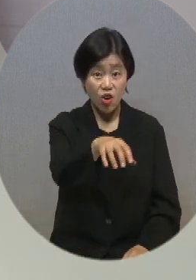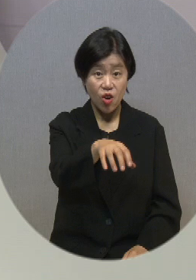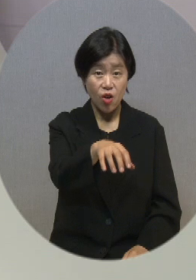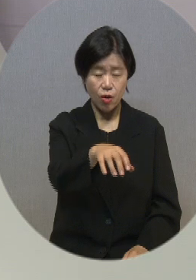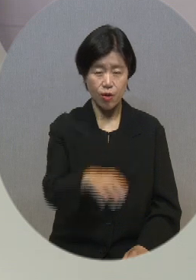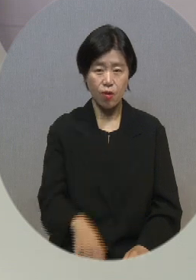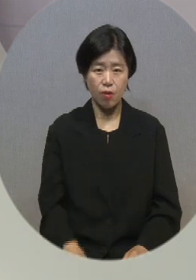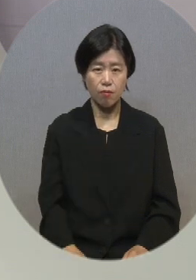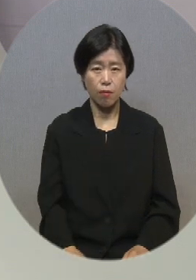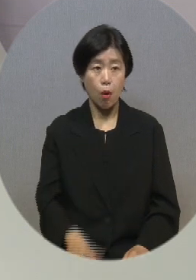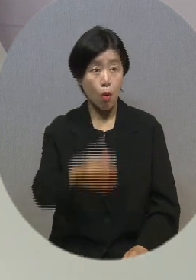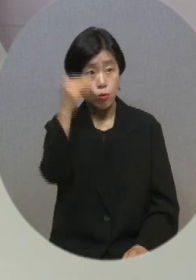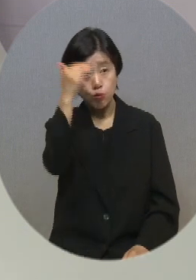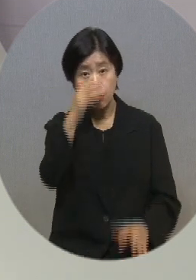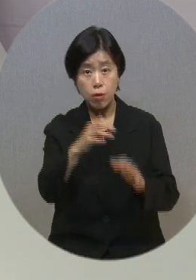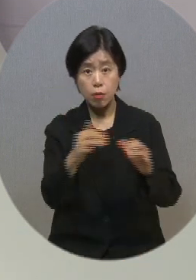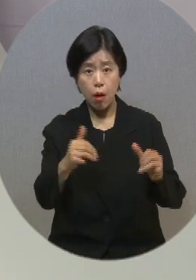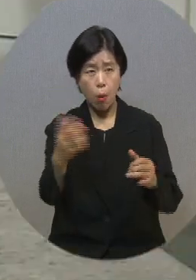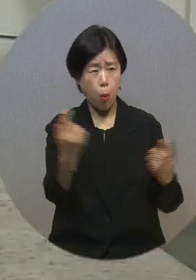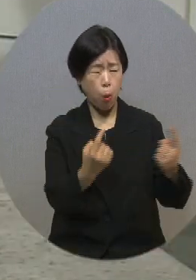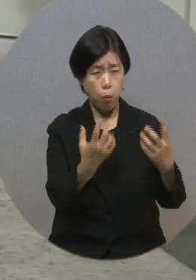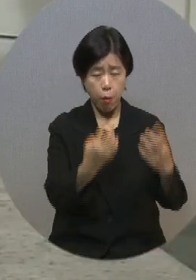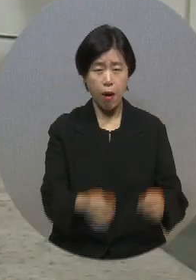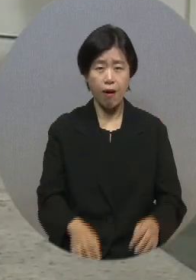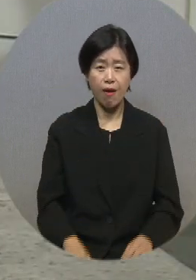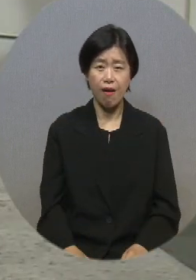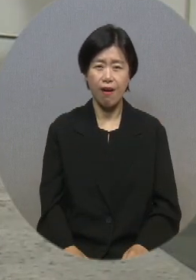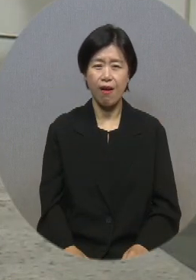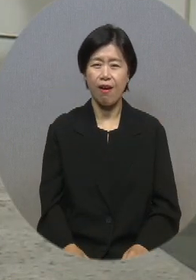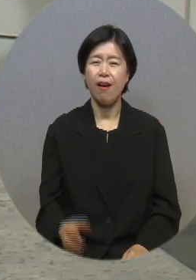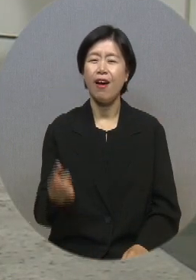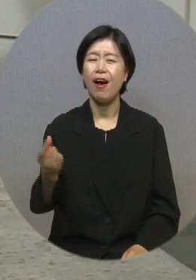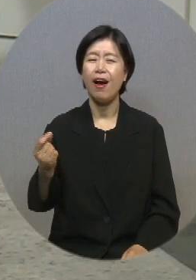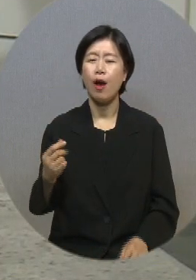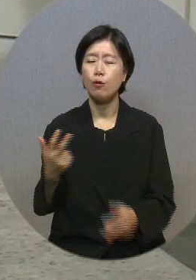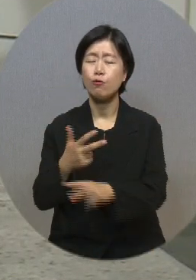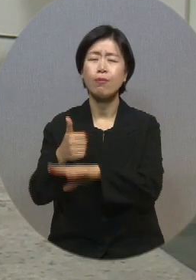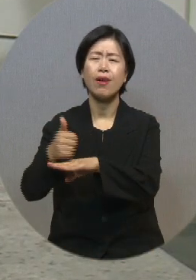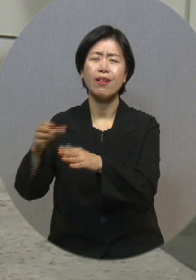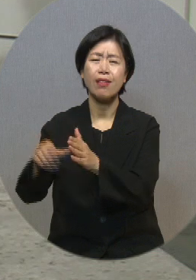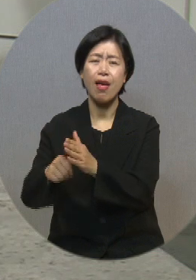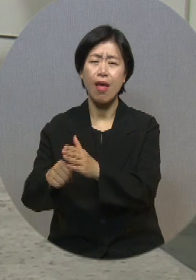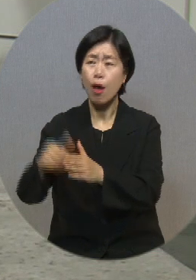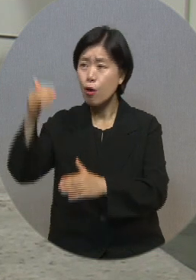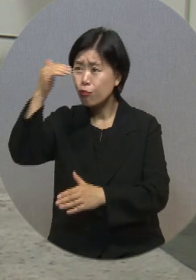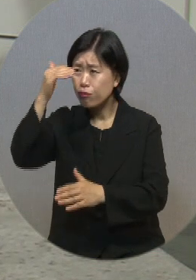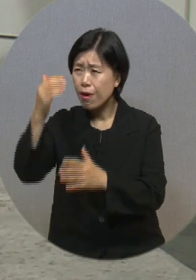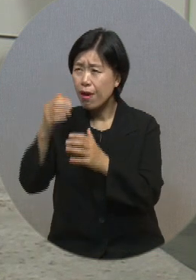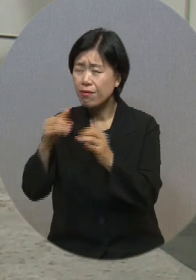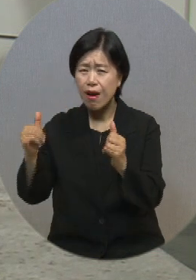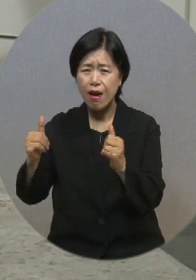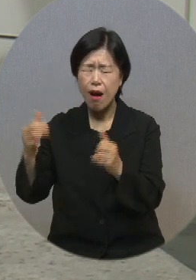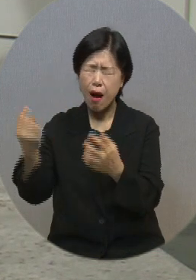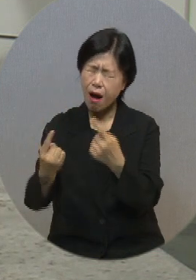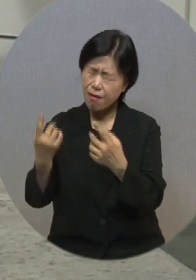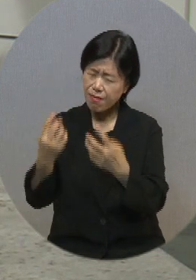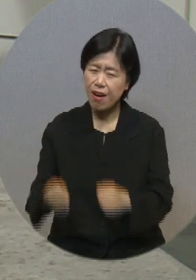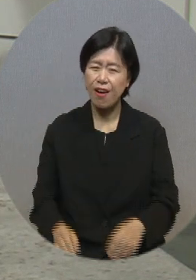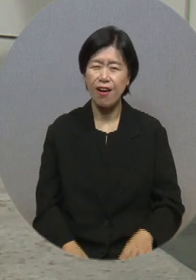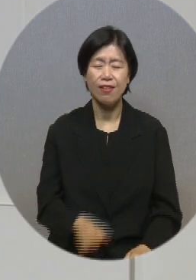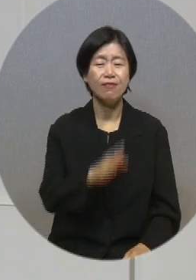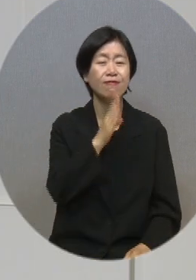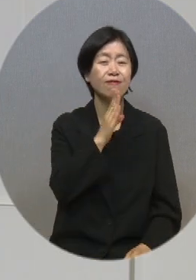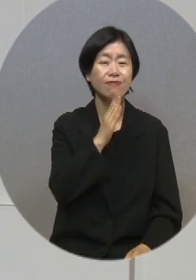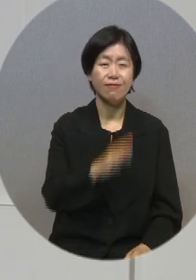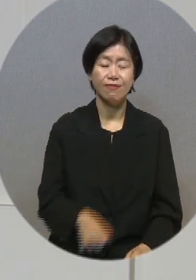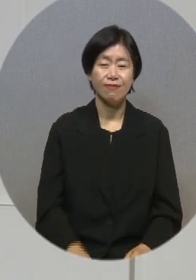좀 뭐 관광객들이 아주 많이 왔어요. 예, 주말이면 관광객들이 아주 매어 터질 정도입니다. 엄청 가죠. 네.